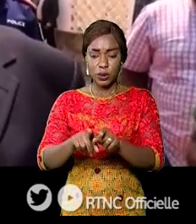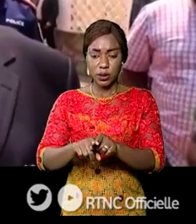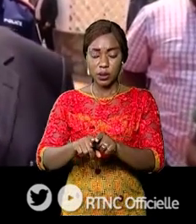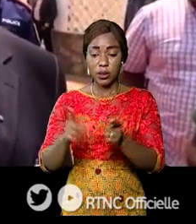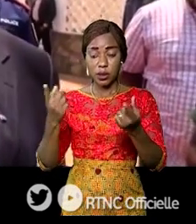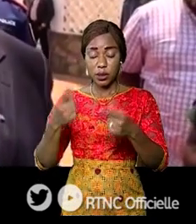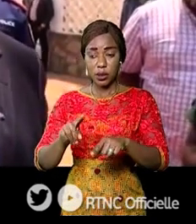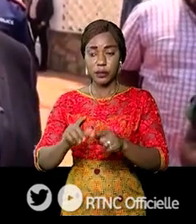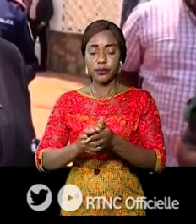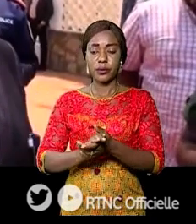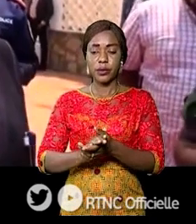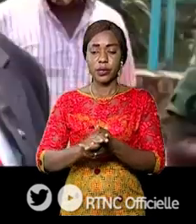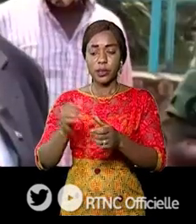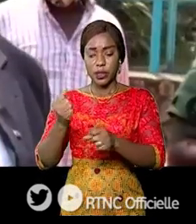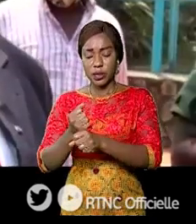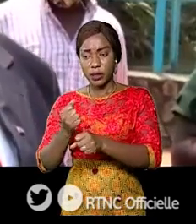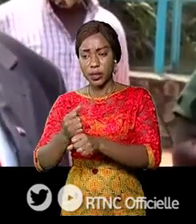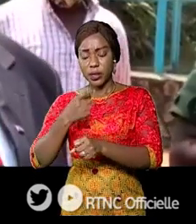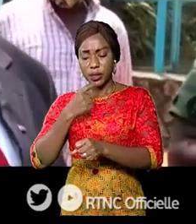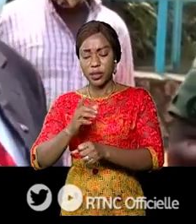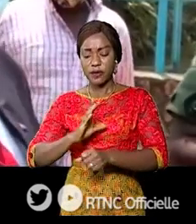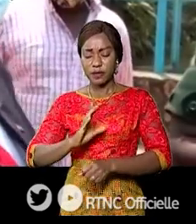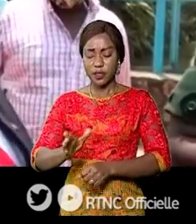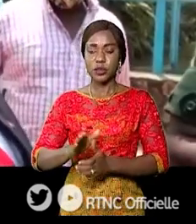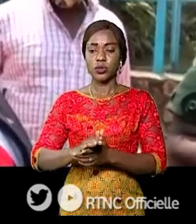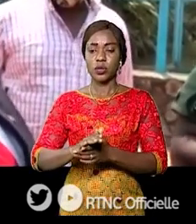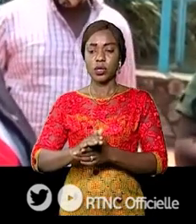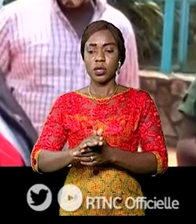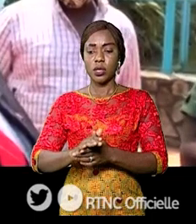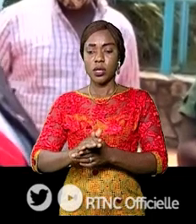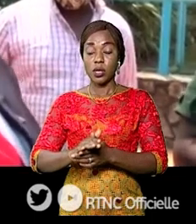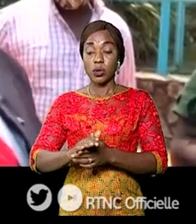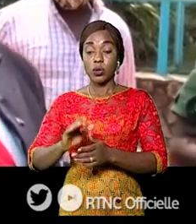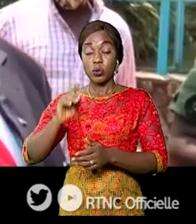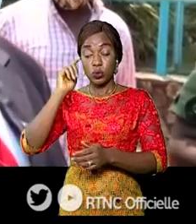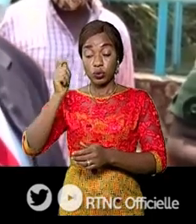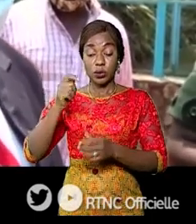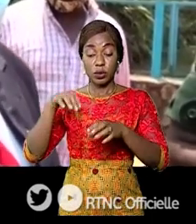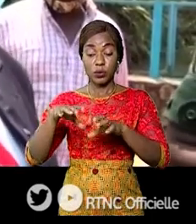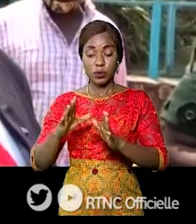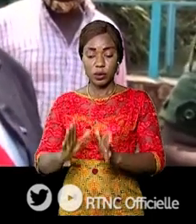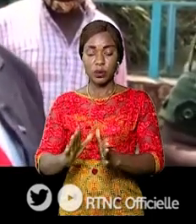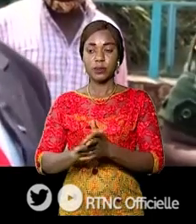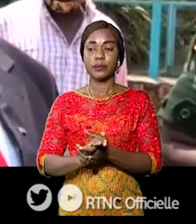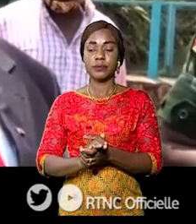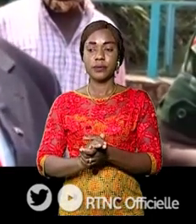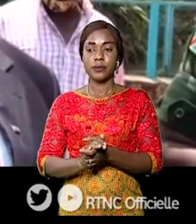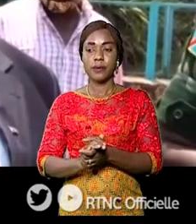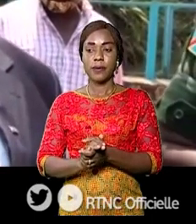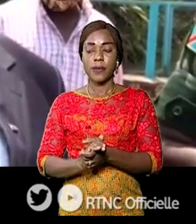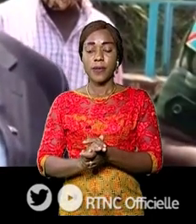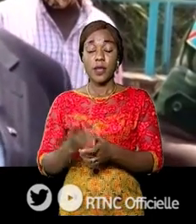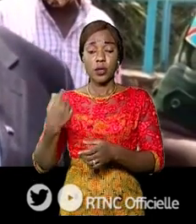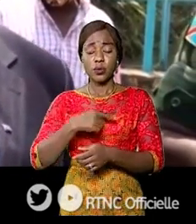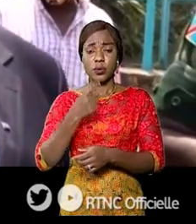forces loyalistes pour le travail abattu. Au nom du gouverneur de province, présenter aussi les félicitations pour tous les